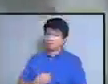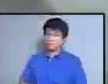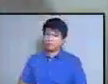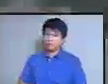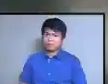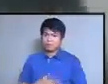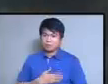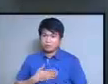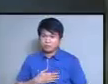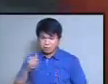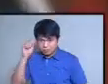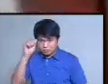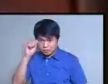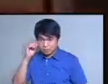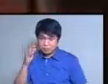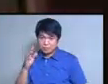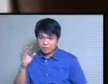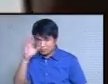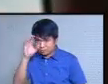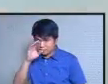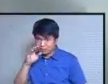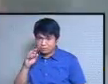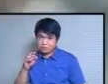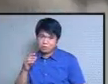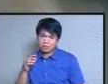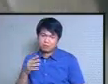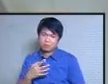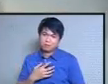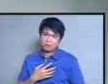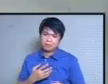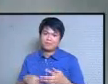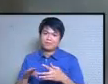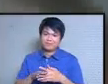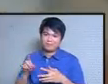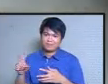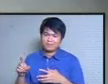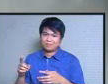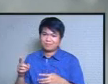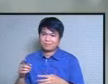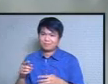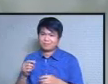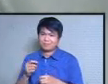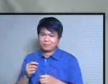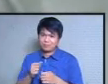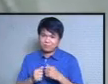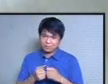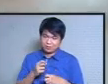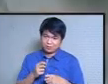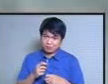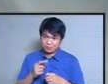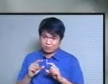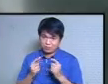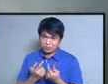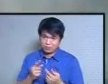Gusto raw ni Almonia na matuntun at mapanagot ang grupo. Sa tulong ng ilang netizens, natukoy ang isa sa mga suspect na isa raw barangay